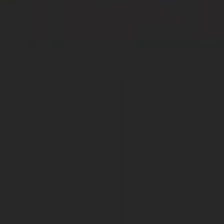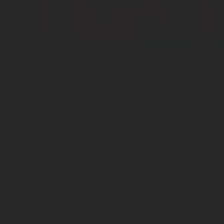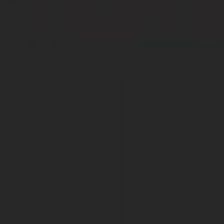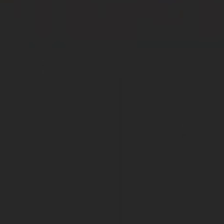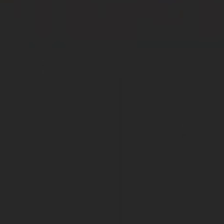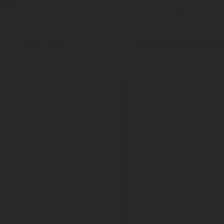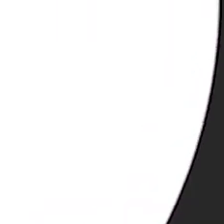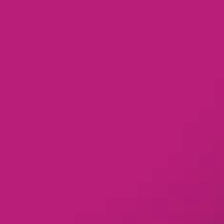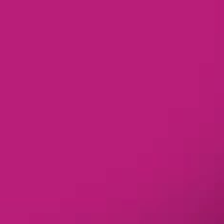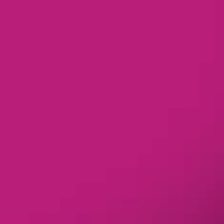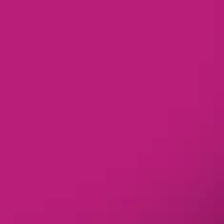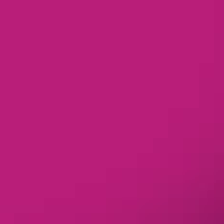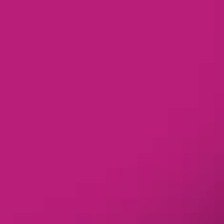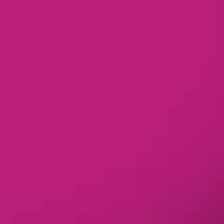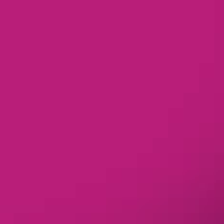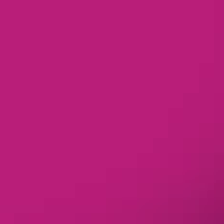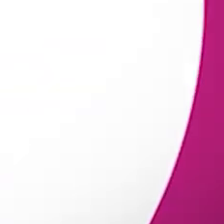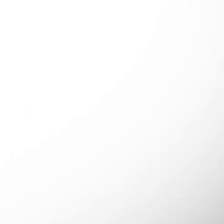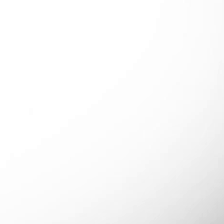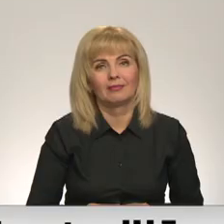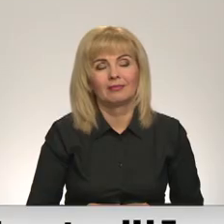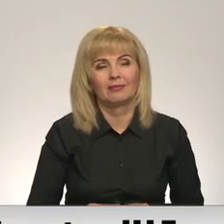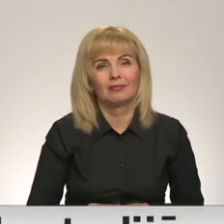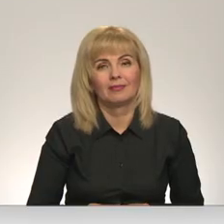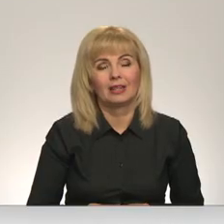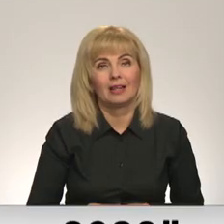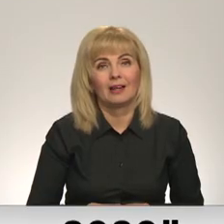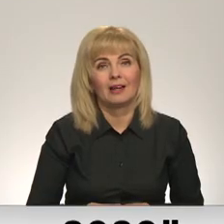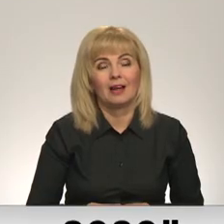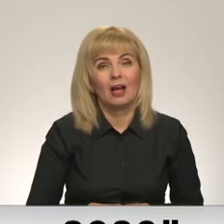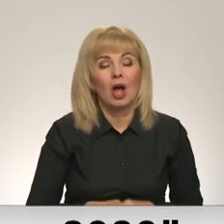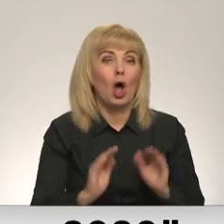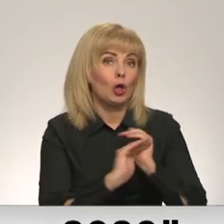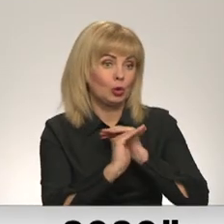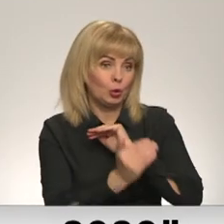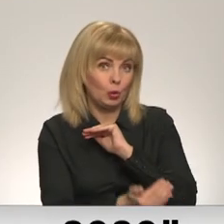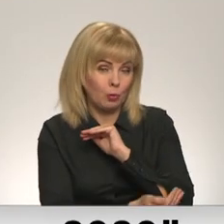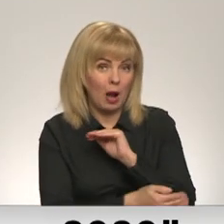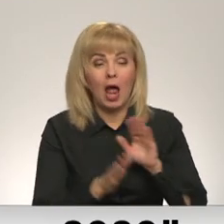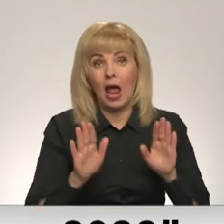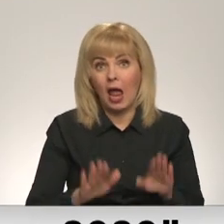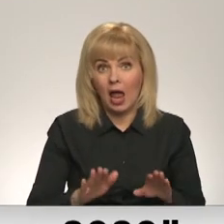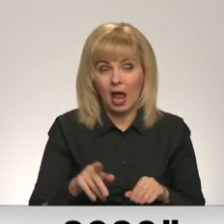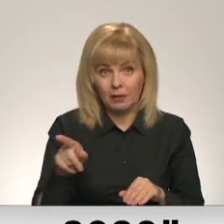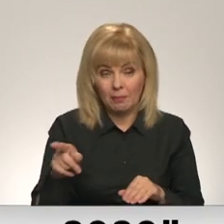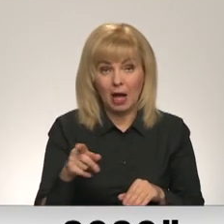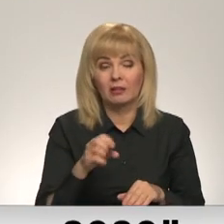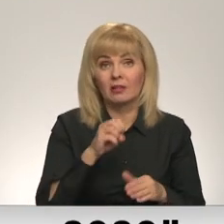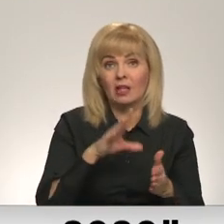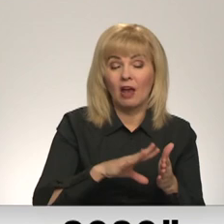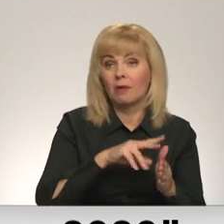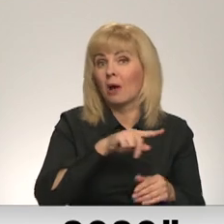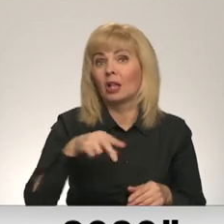Re, viss ēters ir te! Bet nu dosimies uz Dubaju, uz apvienotajiem Arābu Emirātiem, kur no 19.